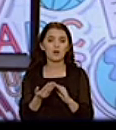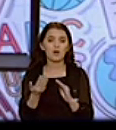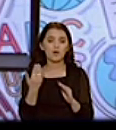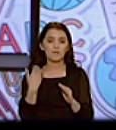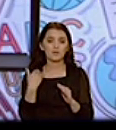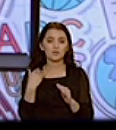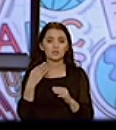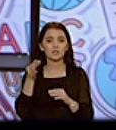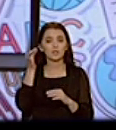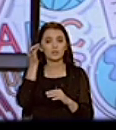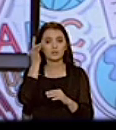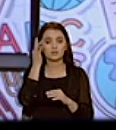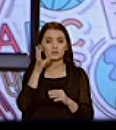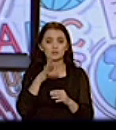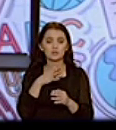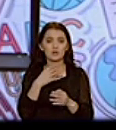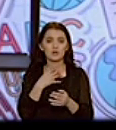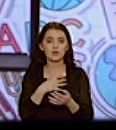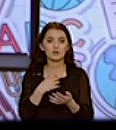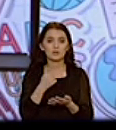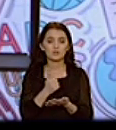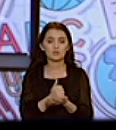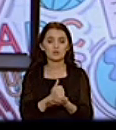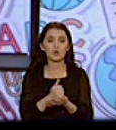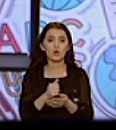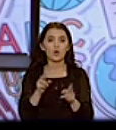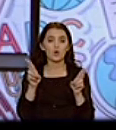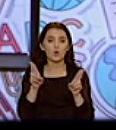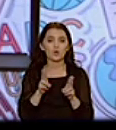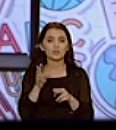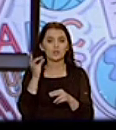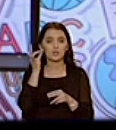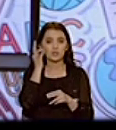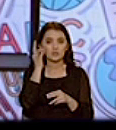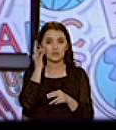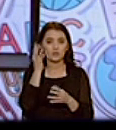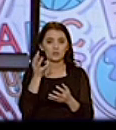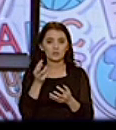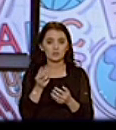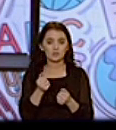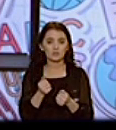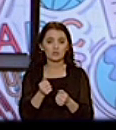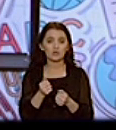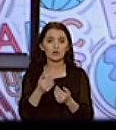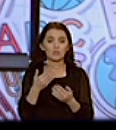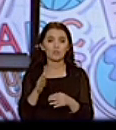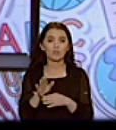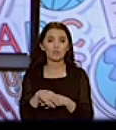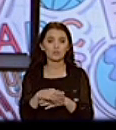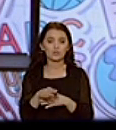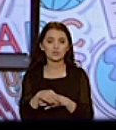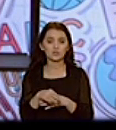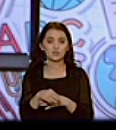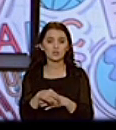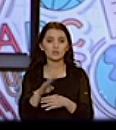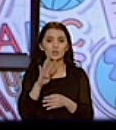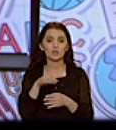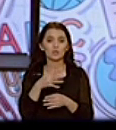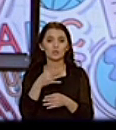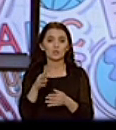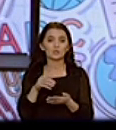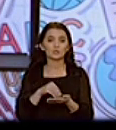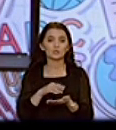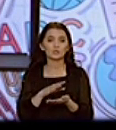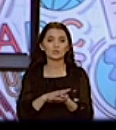avvalgi egallagan bilimlarimiz asosida va qoidalarni esga olgan holda ushbu bo'sh kataklarni to'ldirishimiz